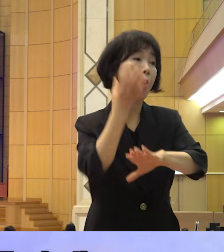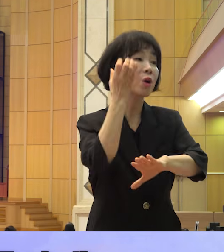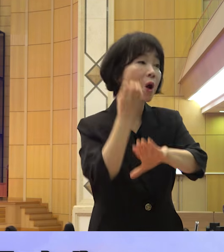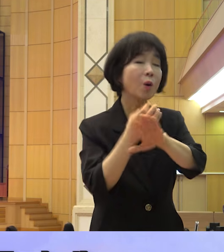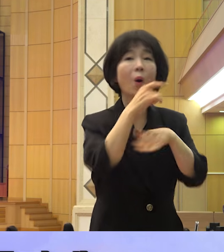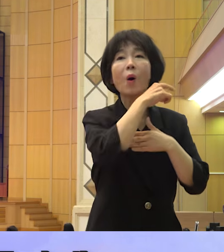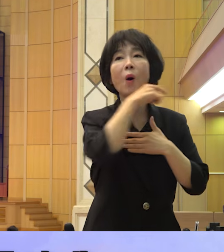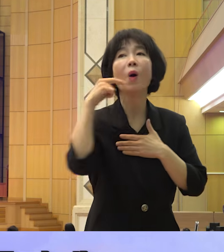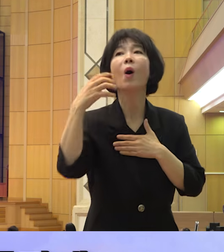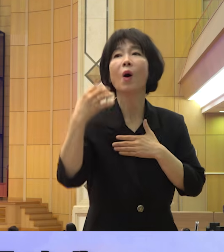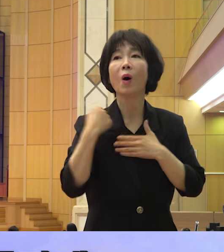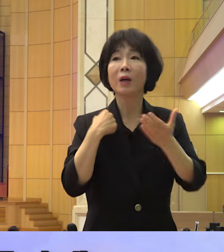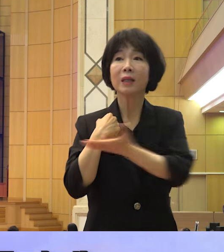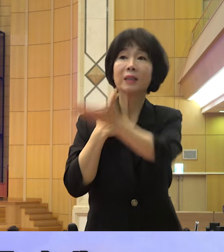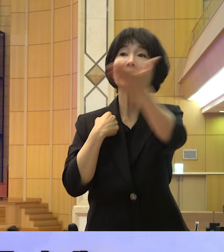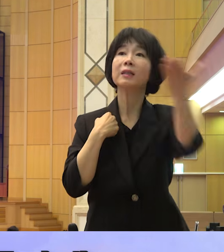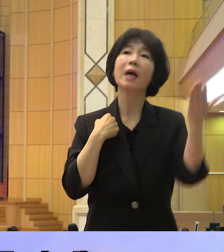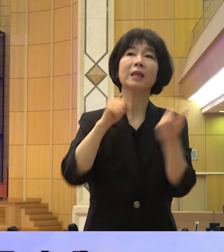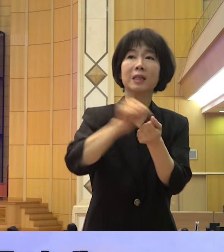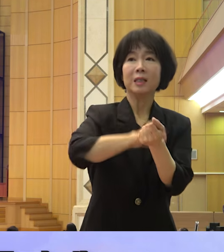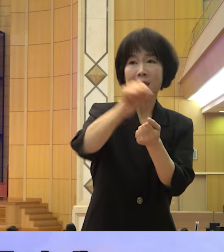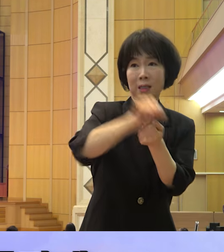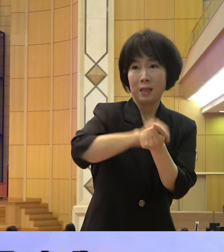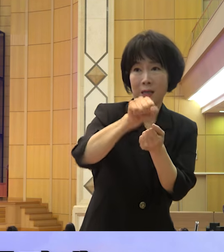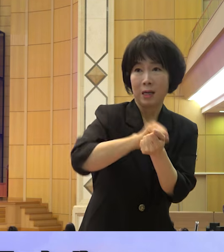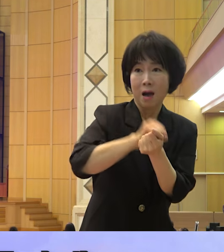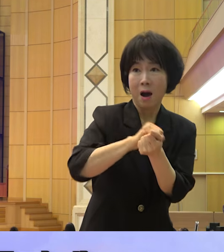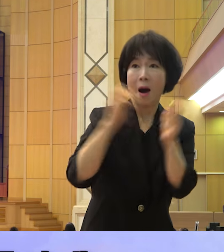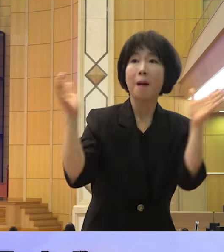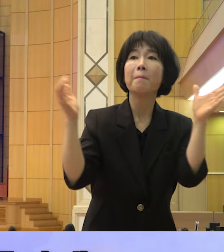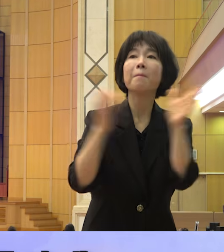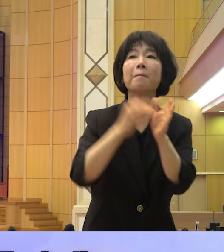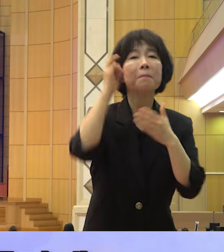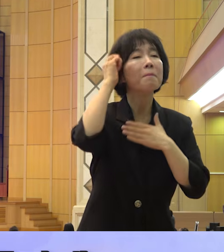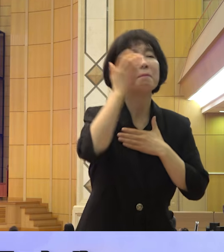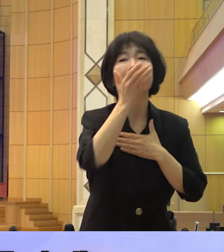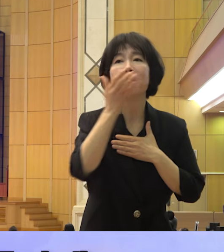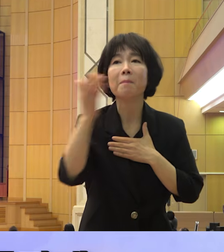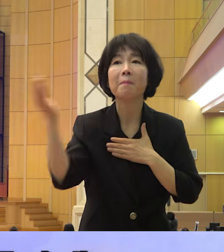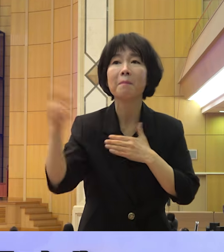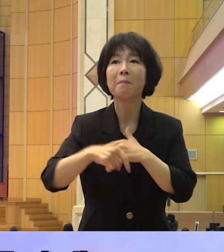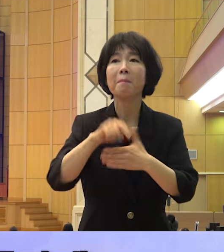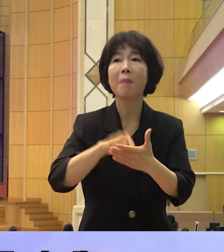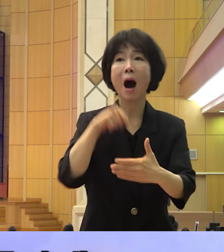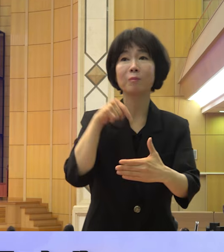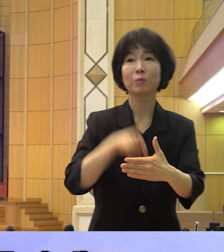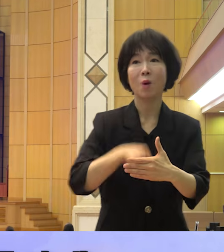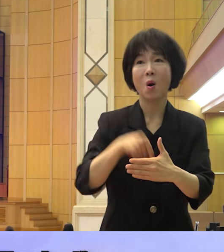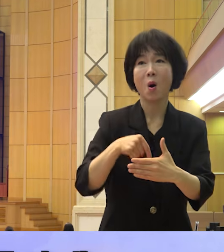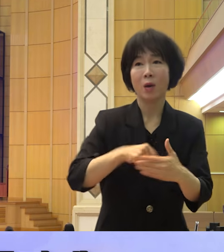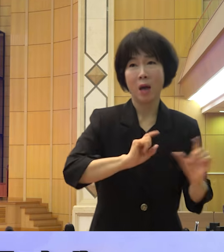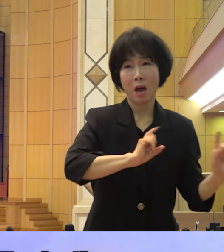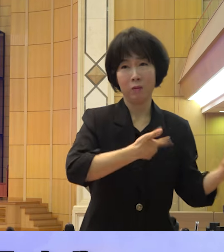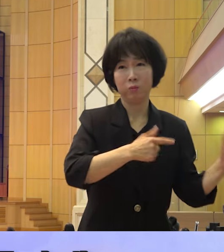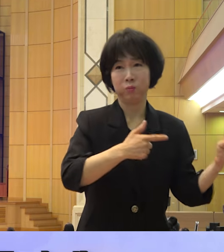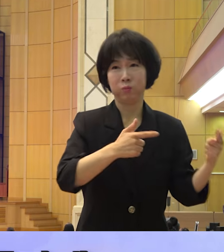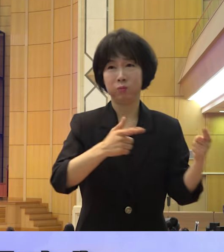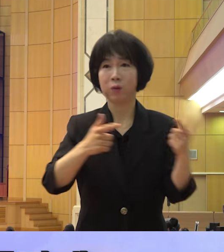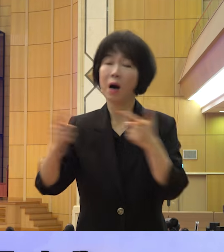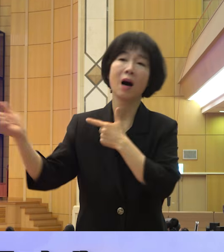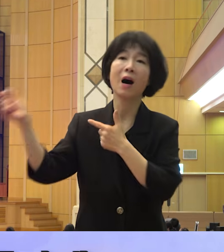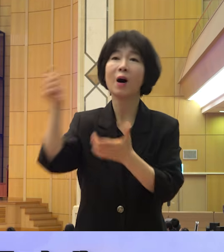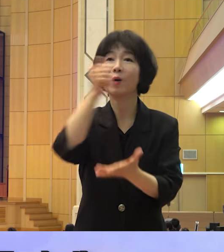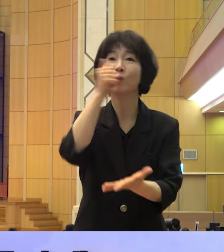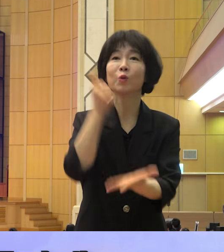예수의 보혈로 그대는 씻기어 있는가. 마음속에